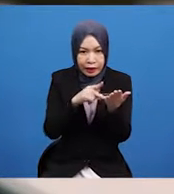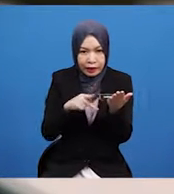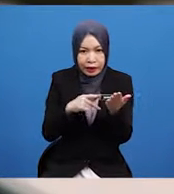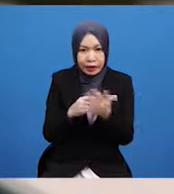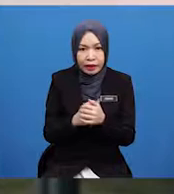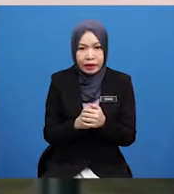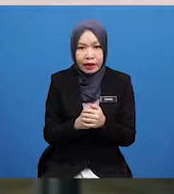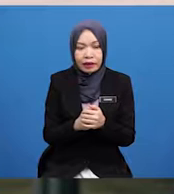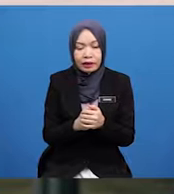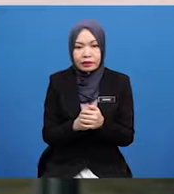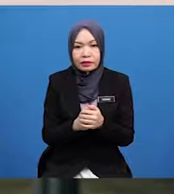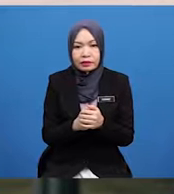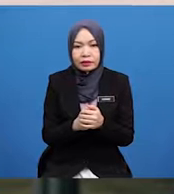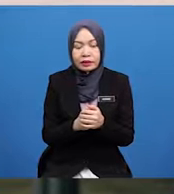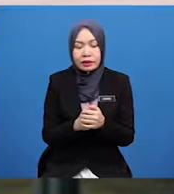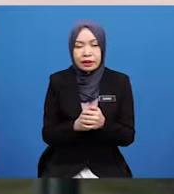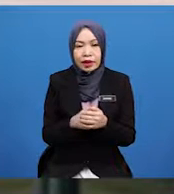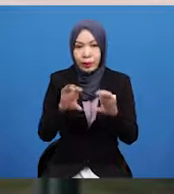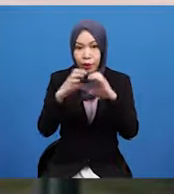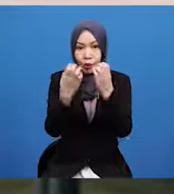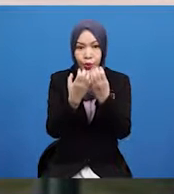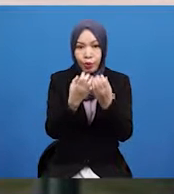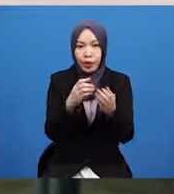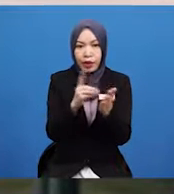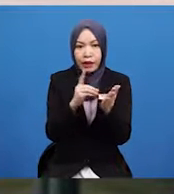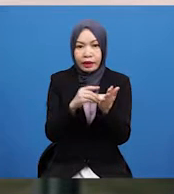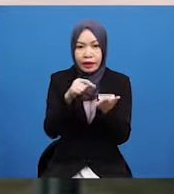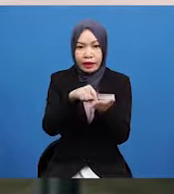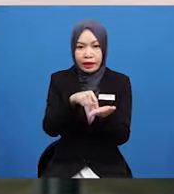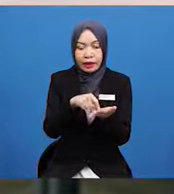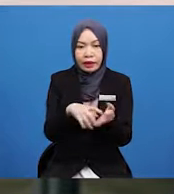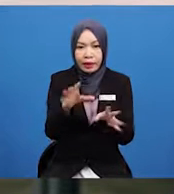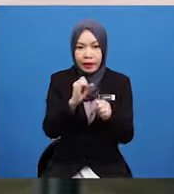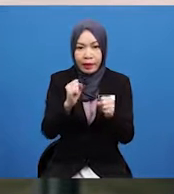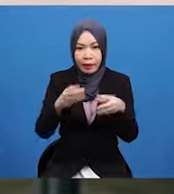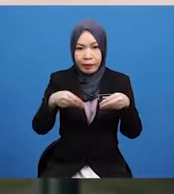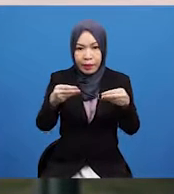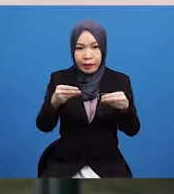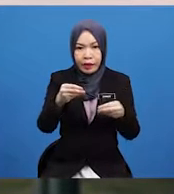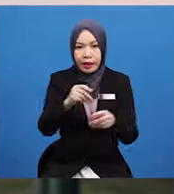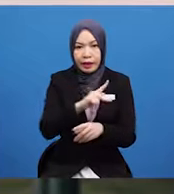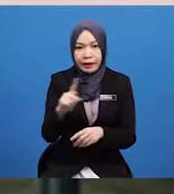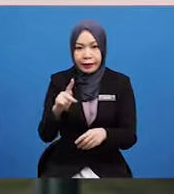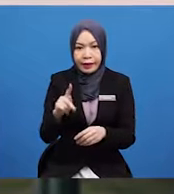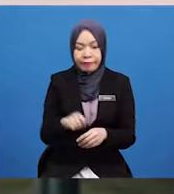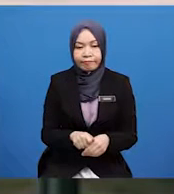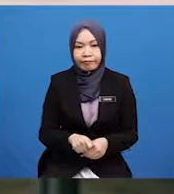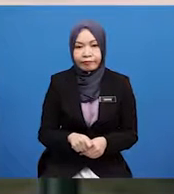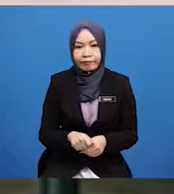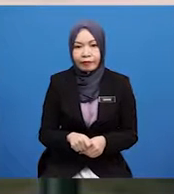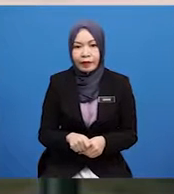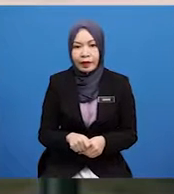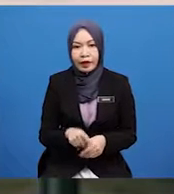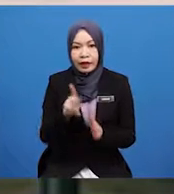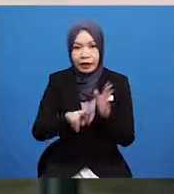dan ecofact pengumpulan data geologi ini dapat memberi gambaran mengenai kehidupan